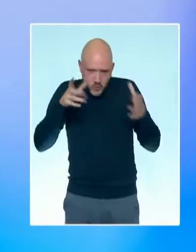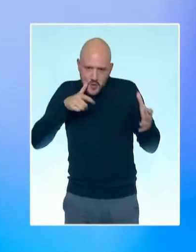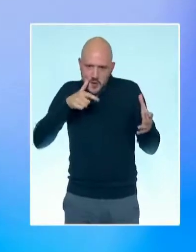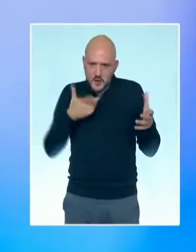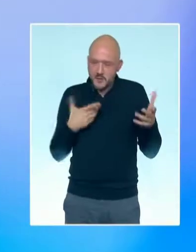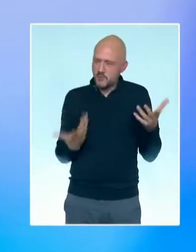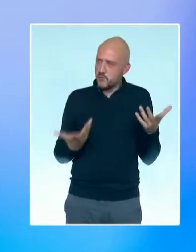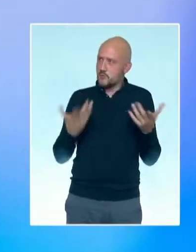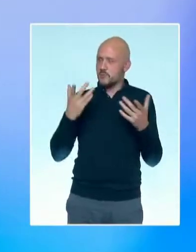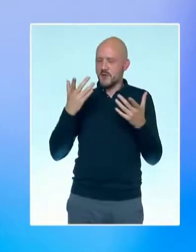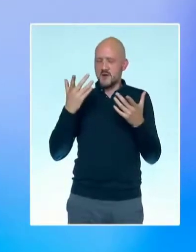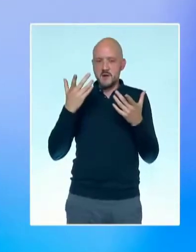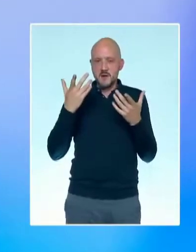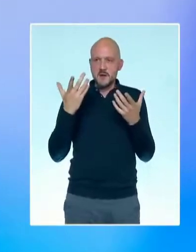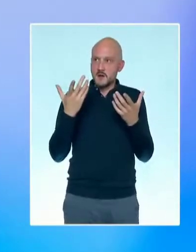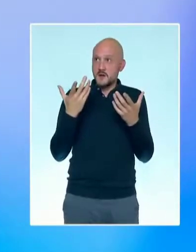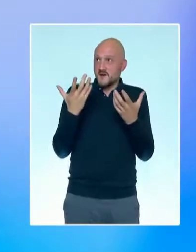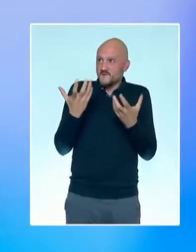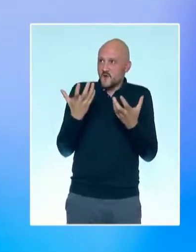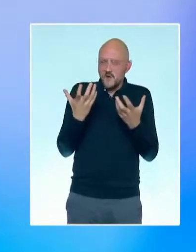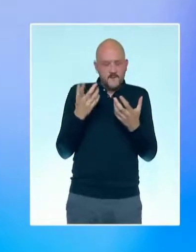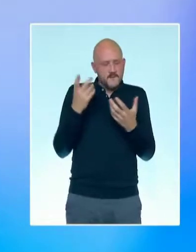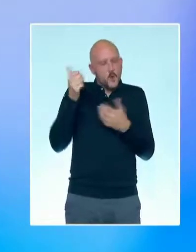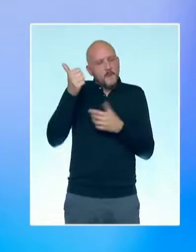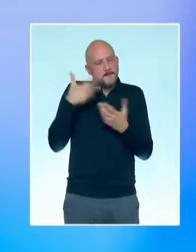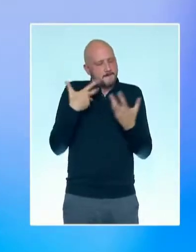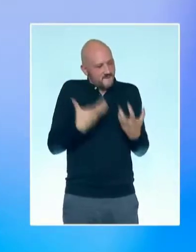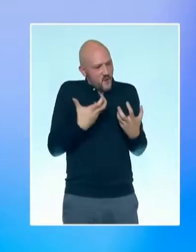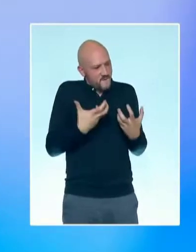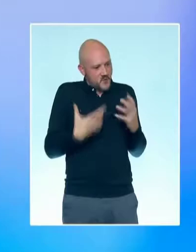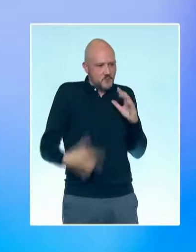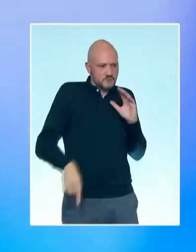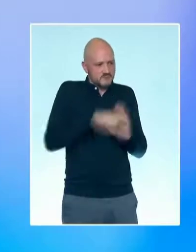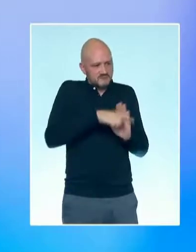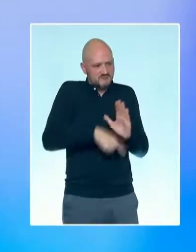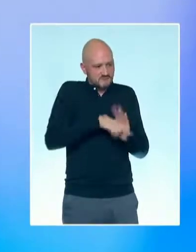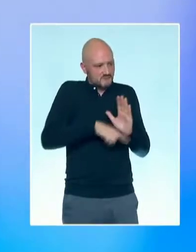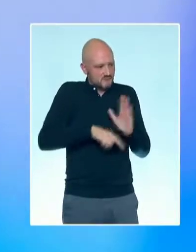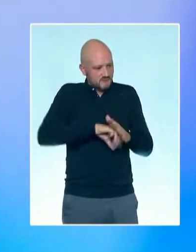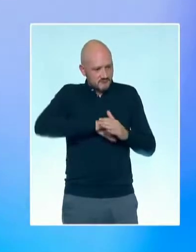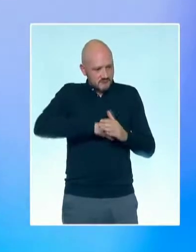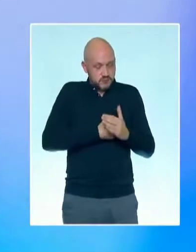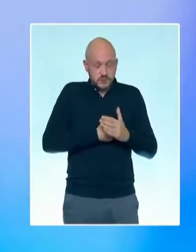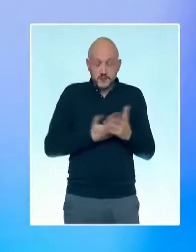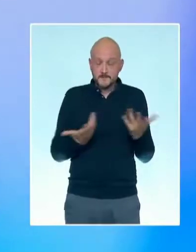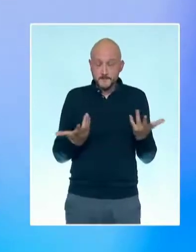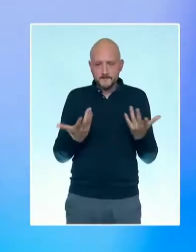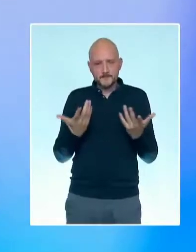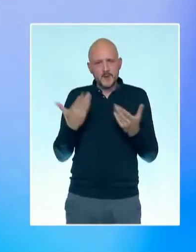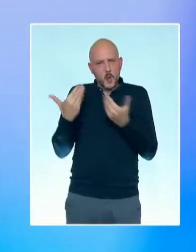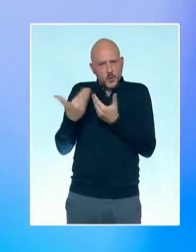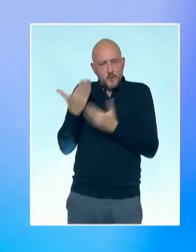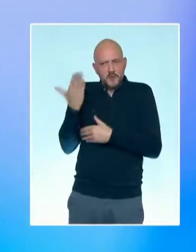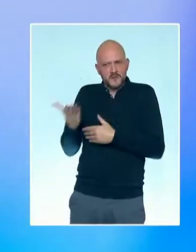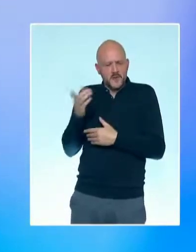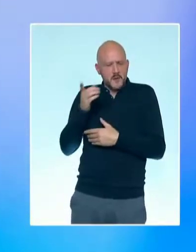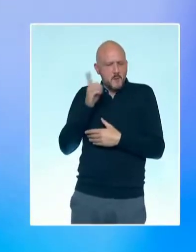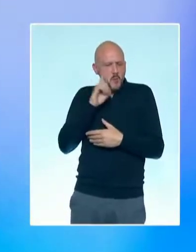Et qui demande effectivement à des mesures fortes en la matière. Concernant simplement maintenant le virus